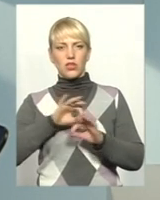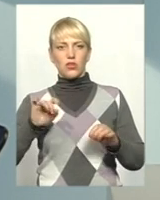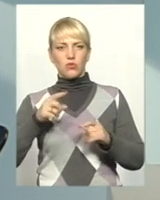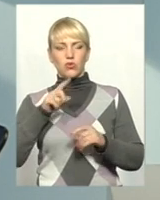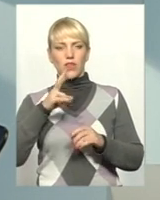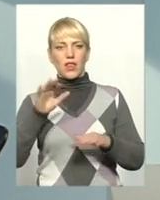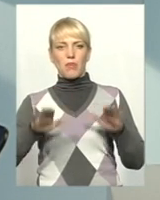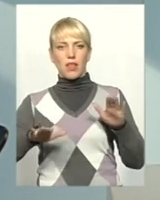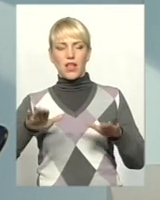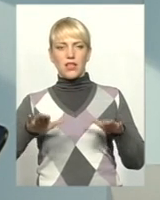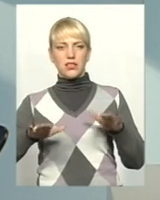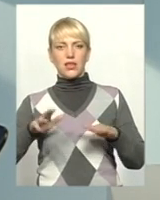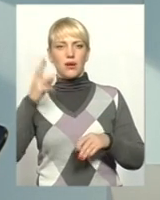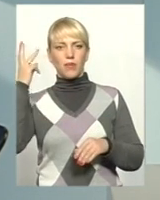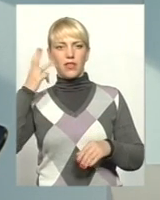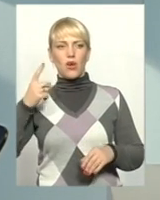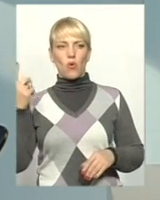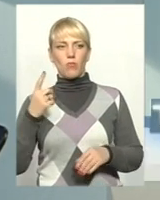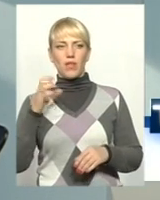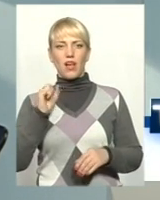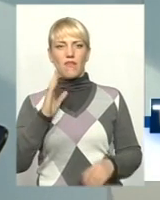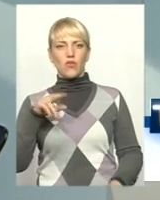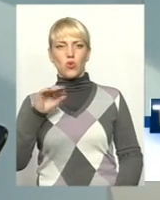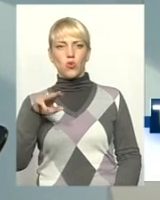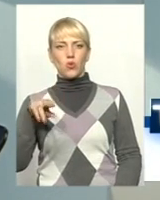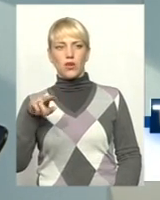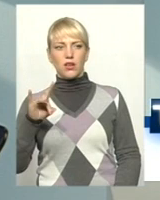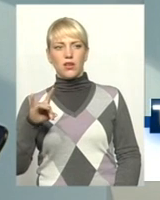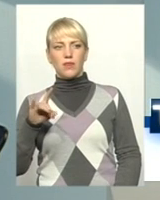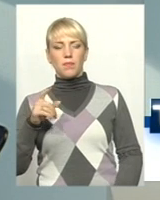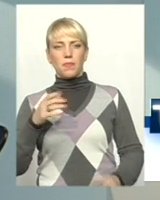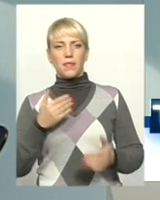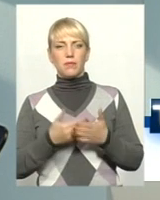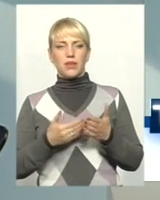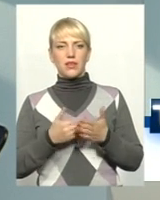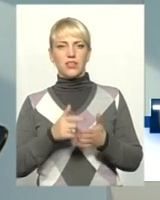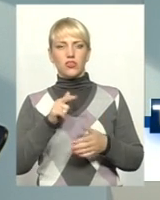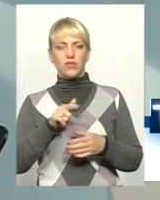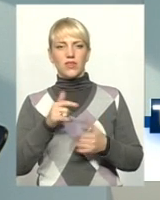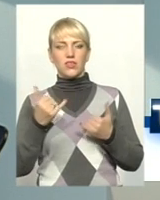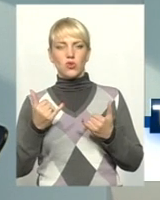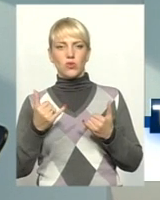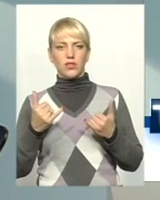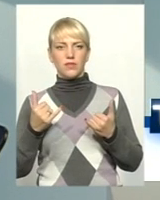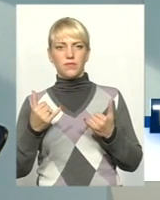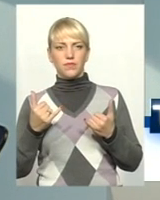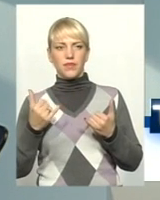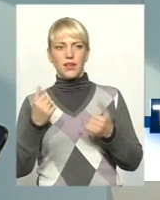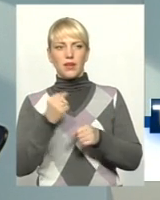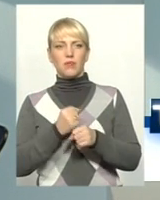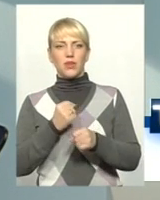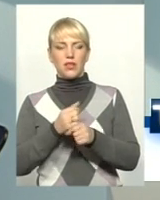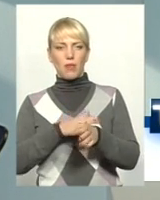на балансі в Хмельницького облтудора. І практично він сьогодні працює на